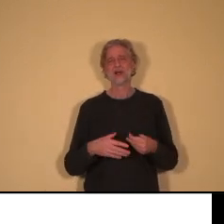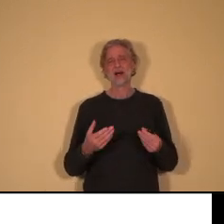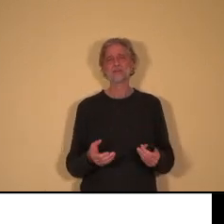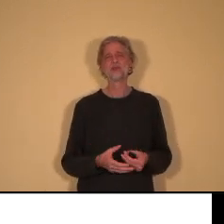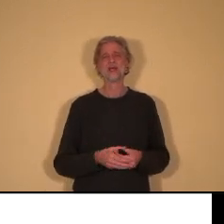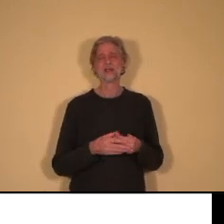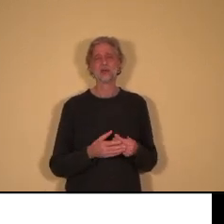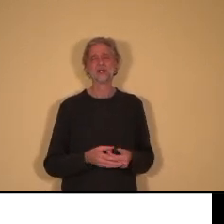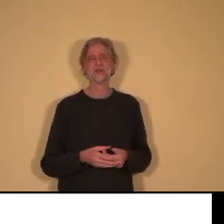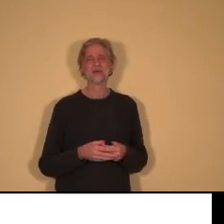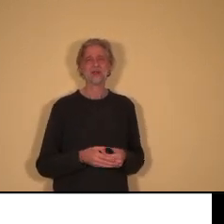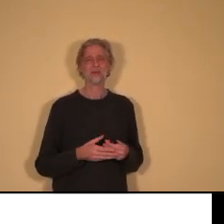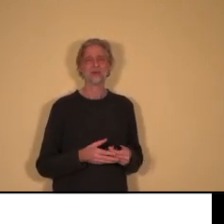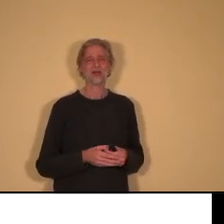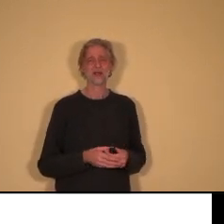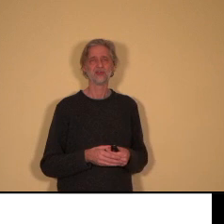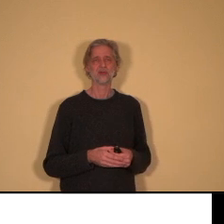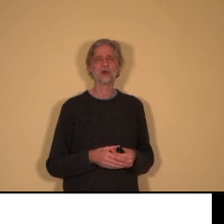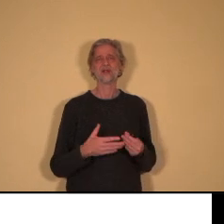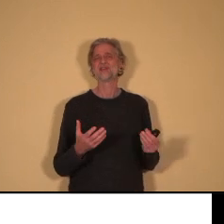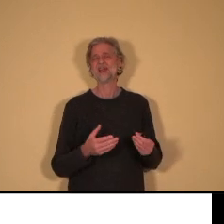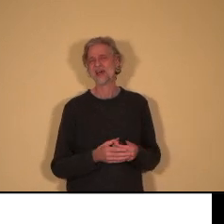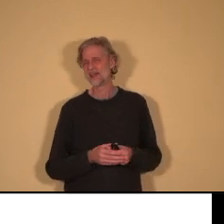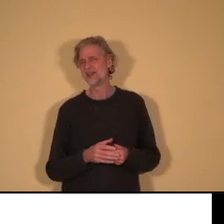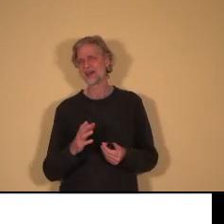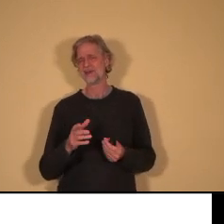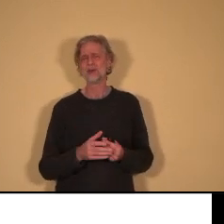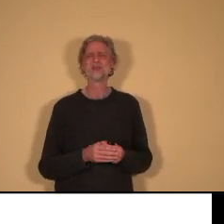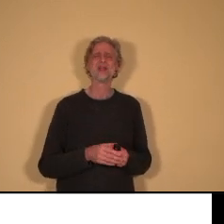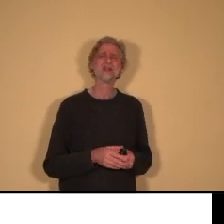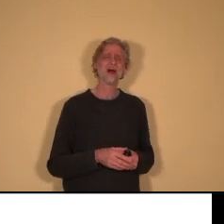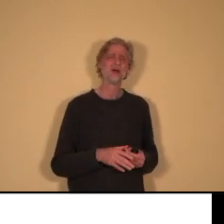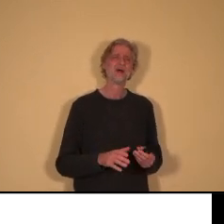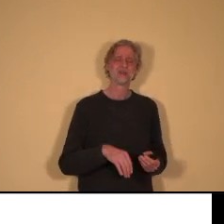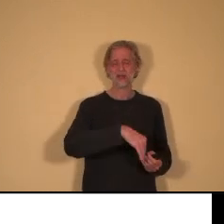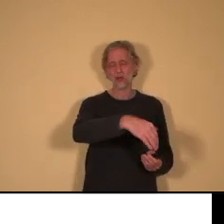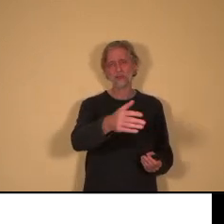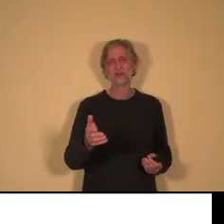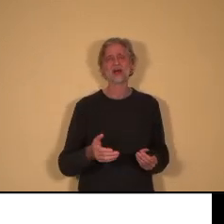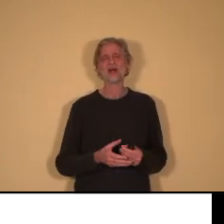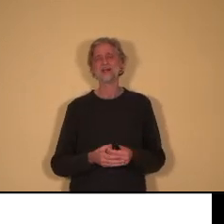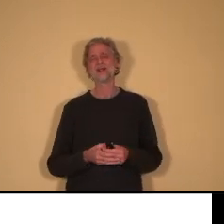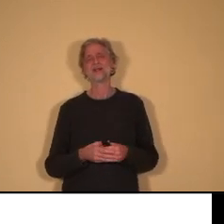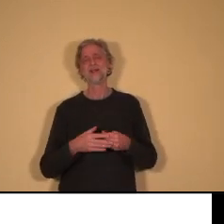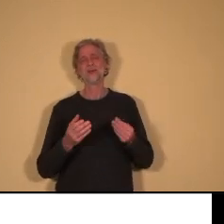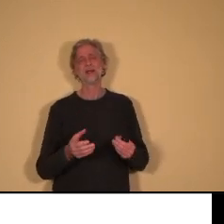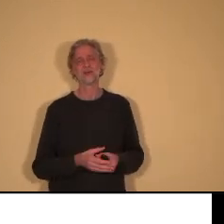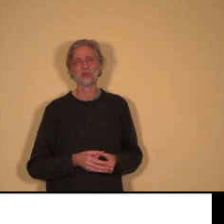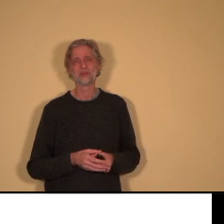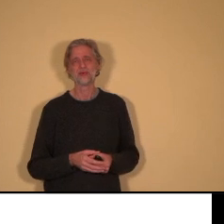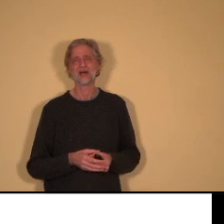Aktivierungsenergie abzusenken durch die Verwendung von Katalysatoren. Das senkt eigentlich nicht die Aktivierungsenergie ab, sondern eröffnet einen